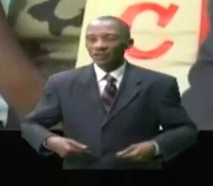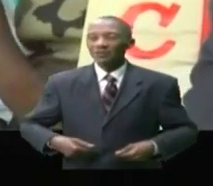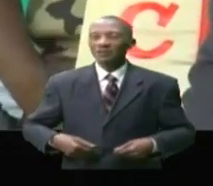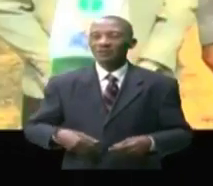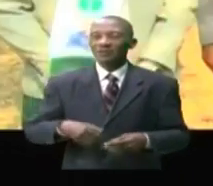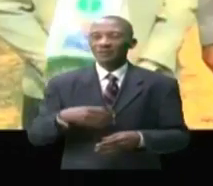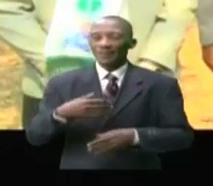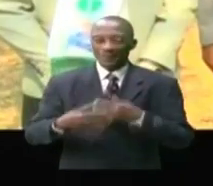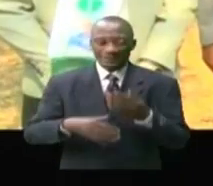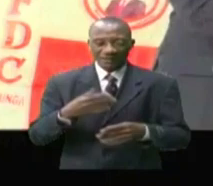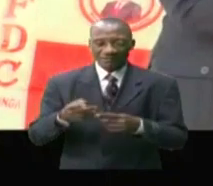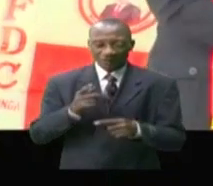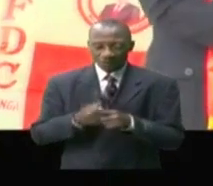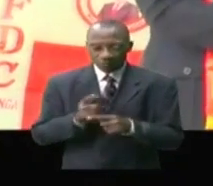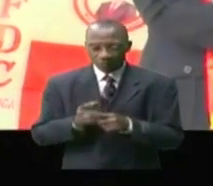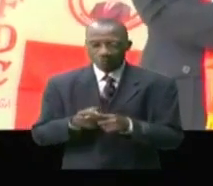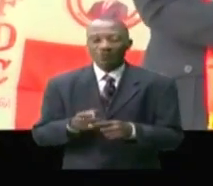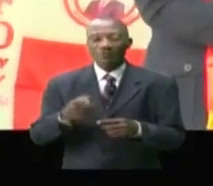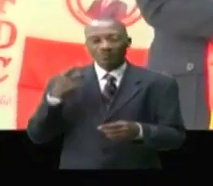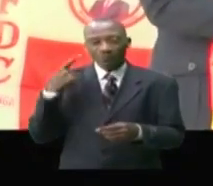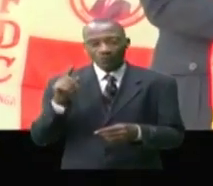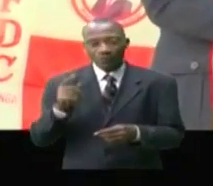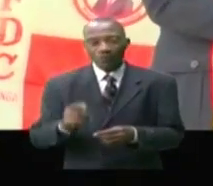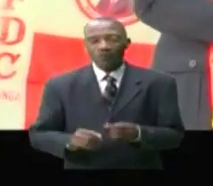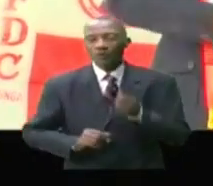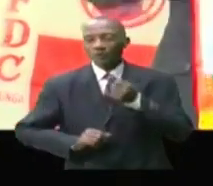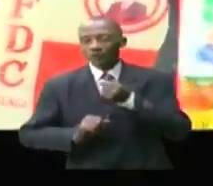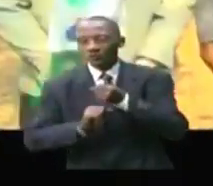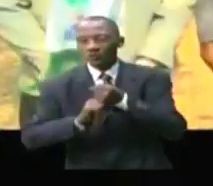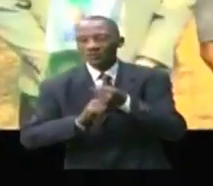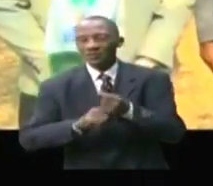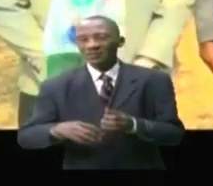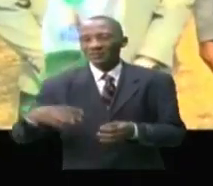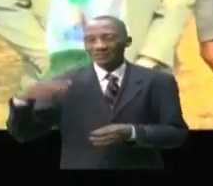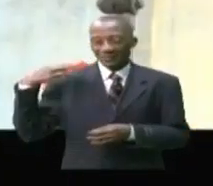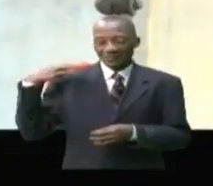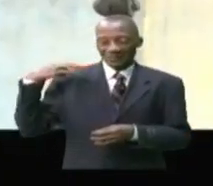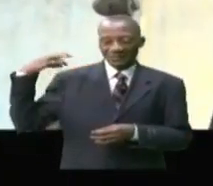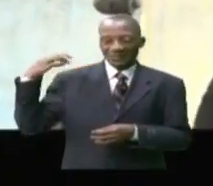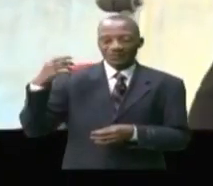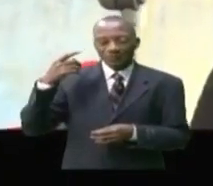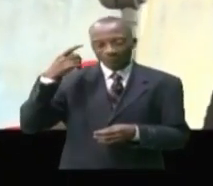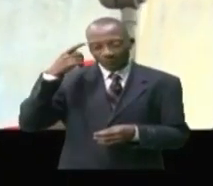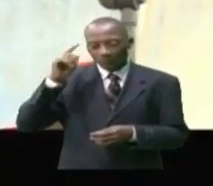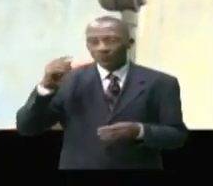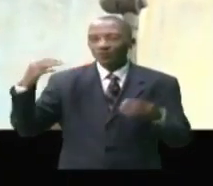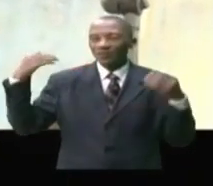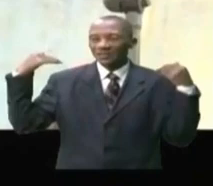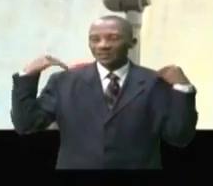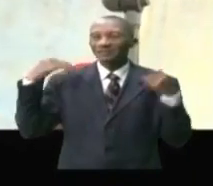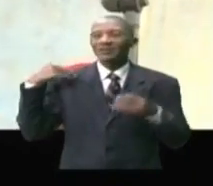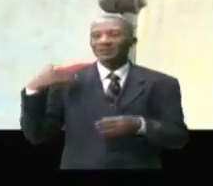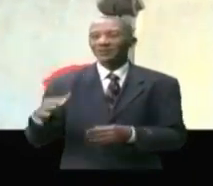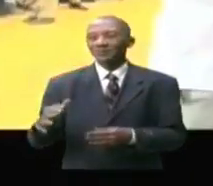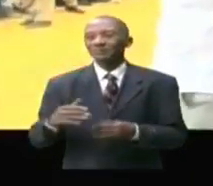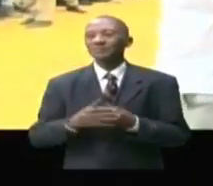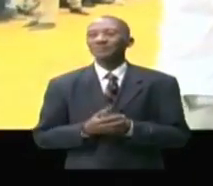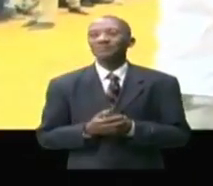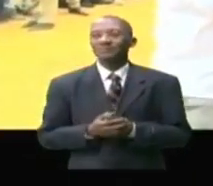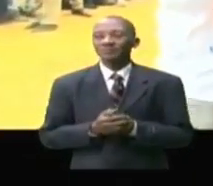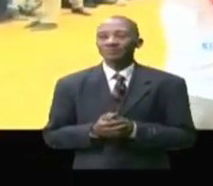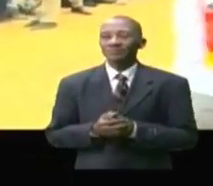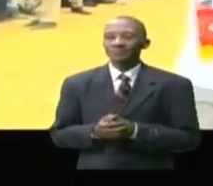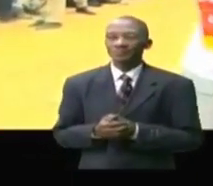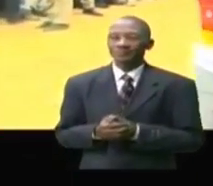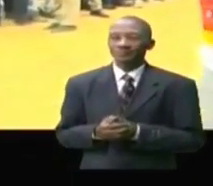et après discussion, les amis ont été convaincus et ils ont adhéré. Ces rendez-vous étaient aussi une occasion